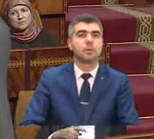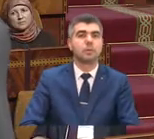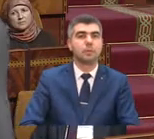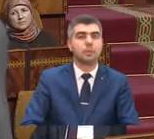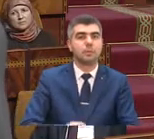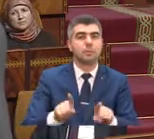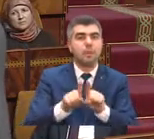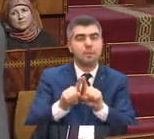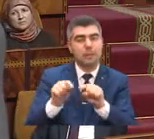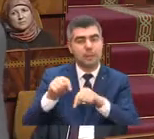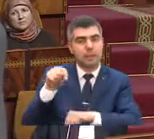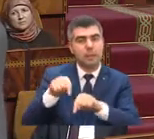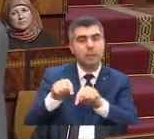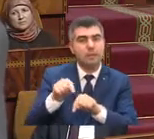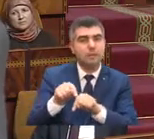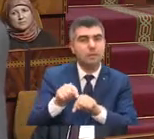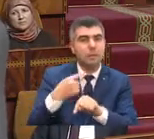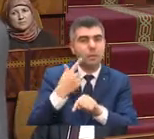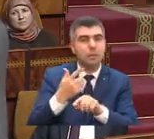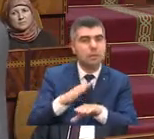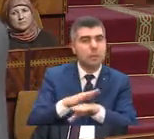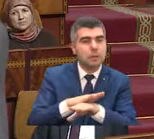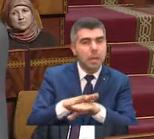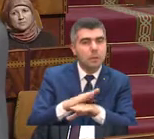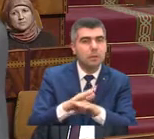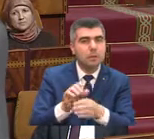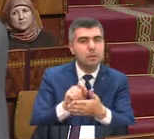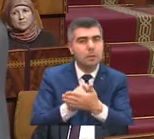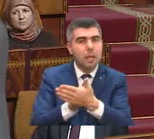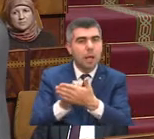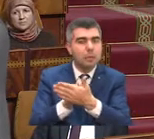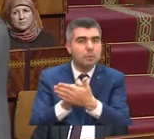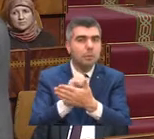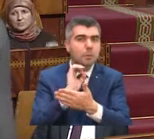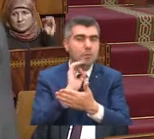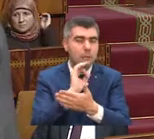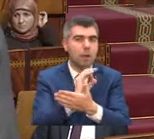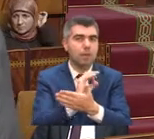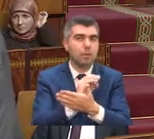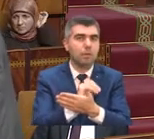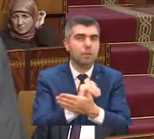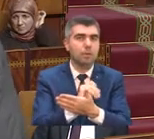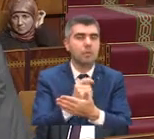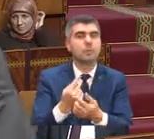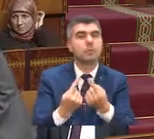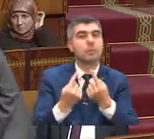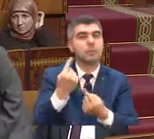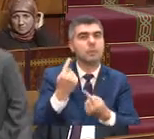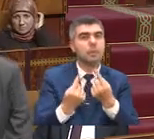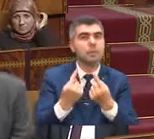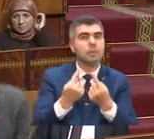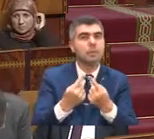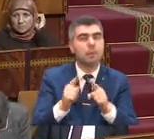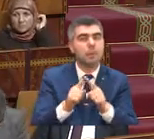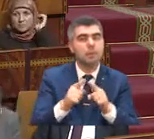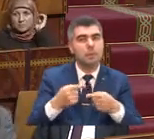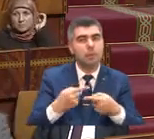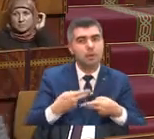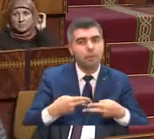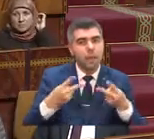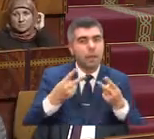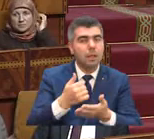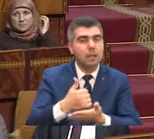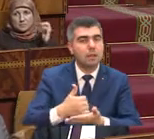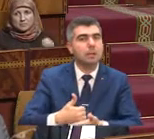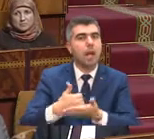بعض الممارسات السياسة والحسابات السياسوية التي تراعى في تقديم الدعم